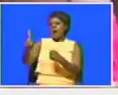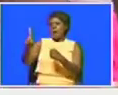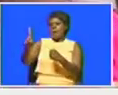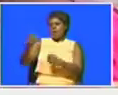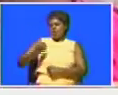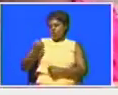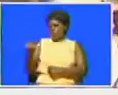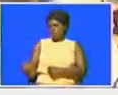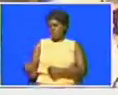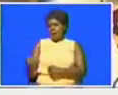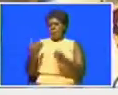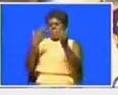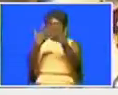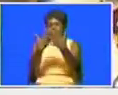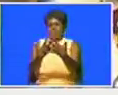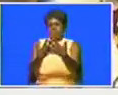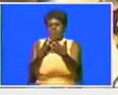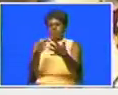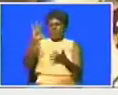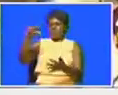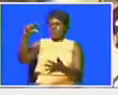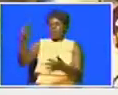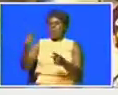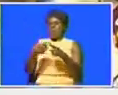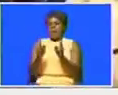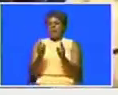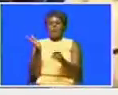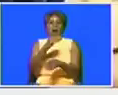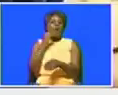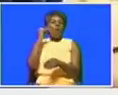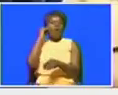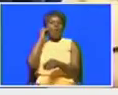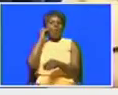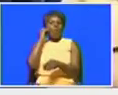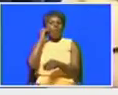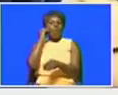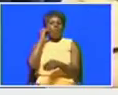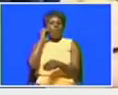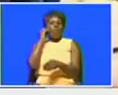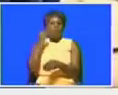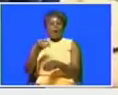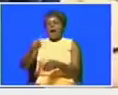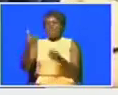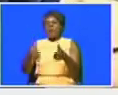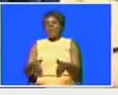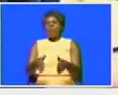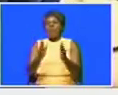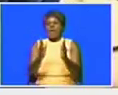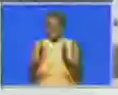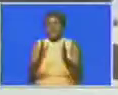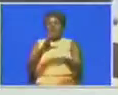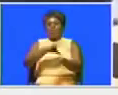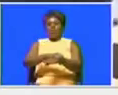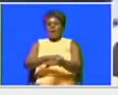daughter was also jailed for practicing FGM, but she said that back home, women of her age have resorted to alternative means of putting food on their